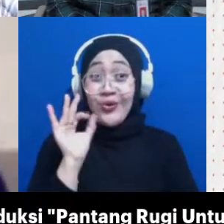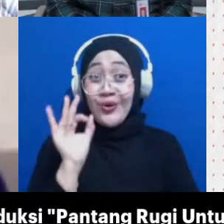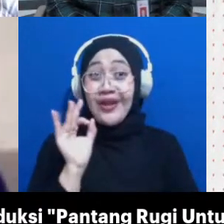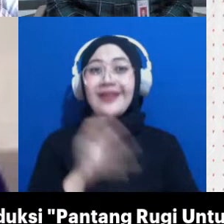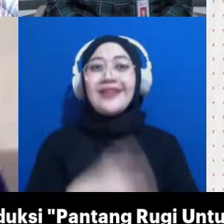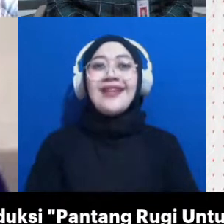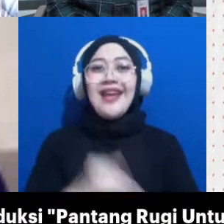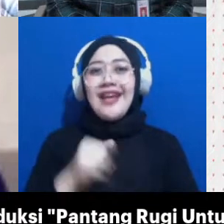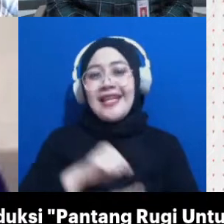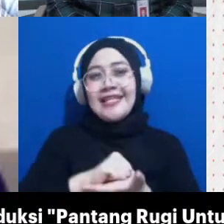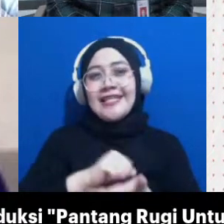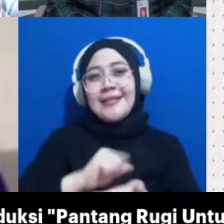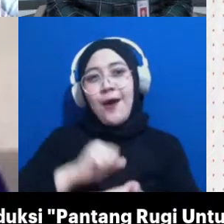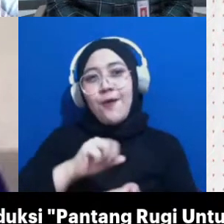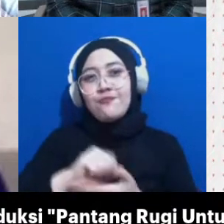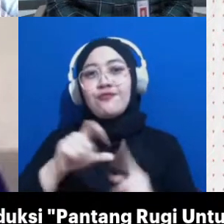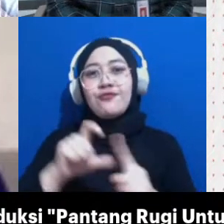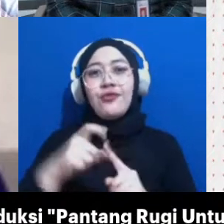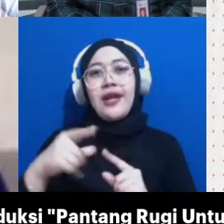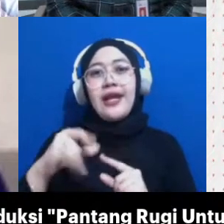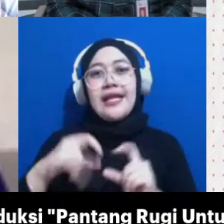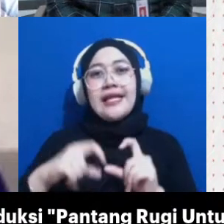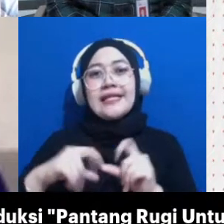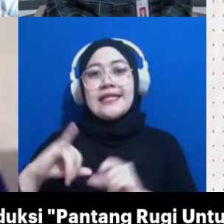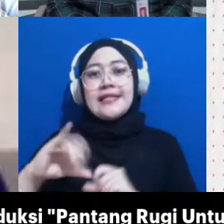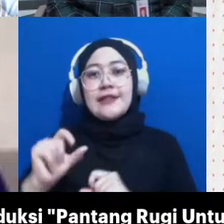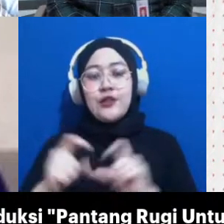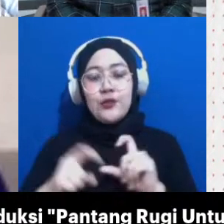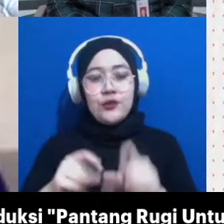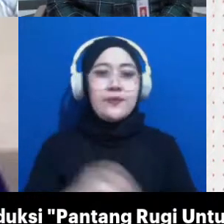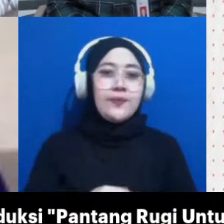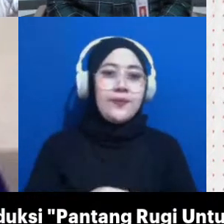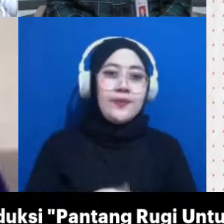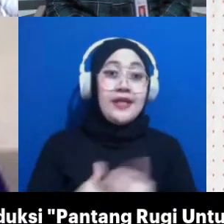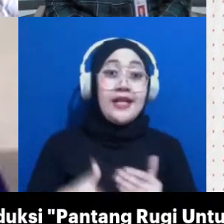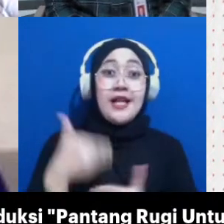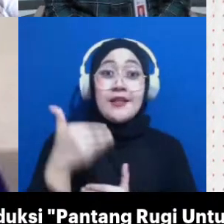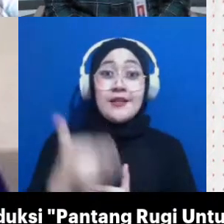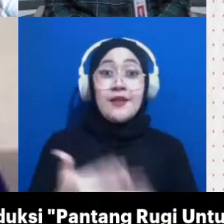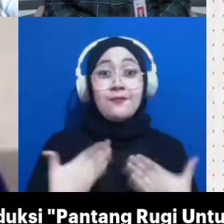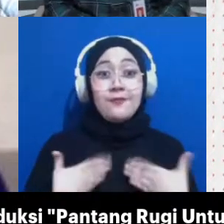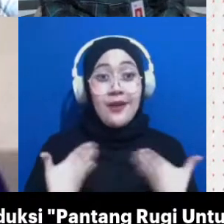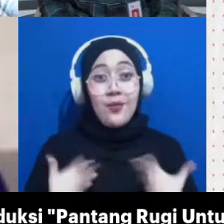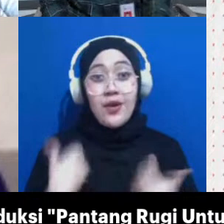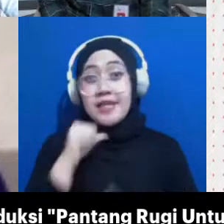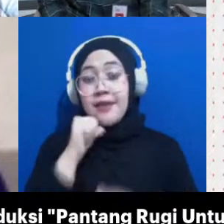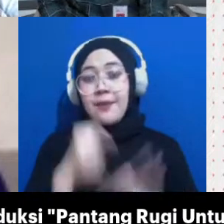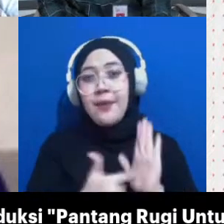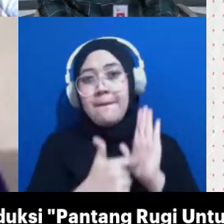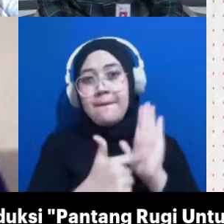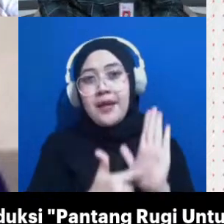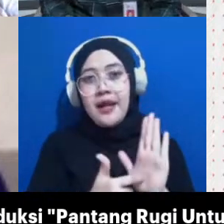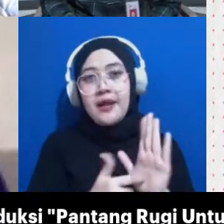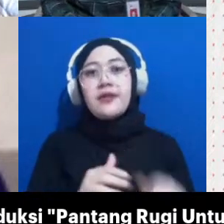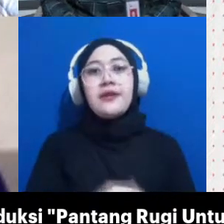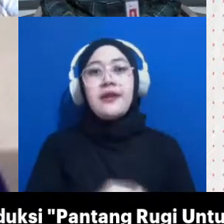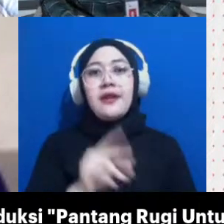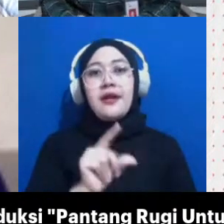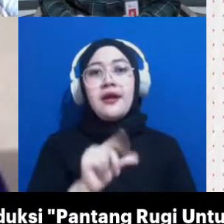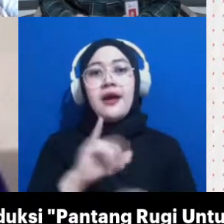Jamu Delicious ya kak ya. Dan juga untuk menutup sore kali ini, akan dihibur sekali lagi oleh penampilan dari Right Shuffle